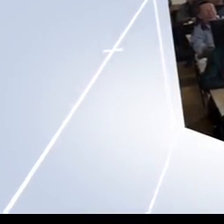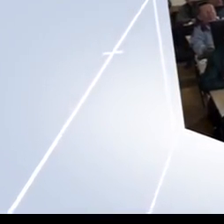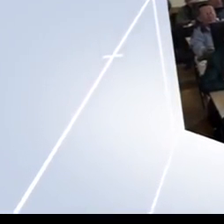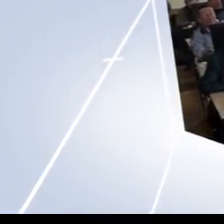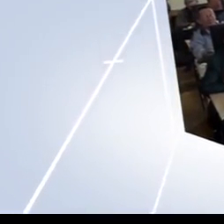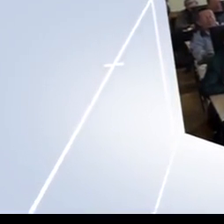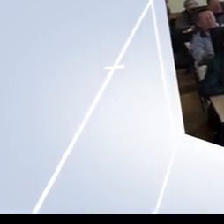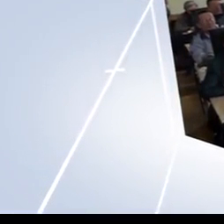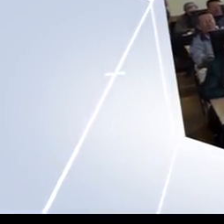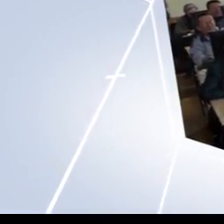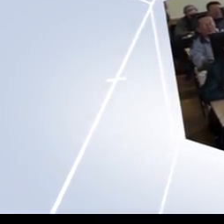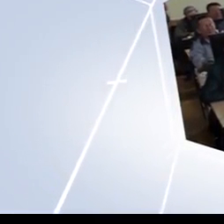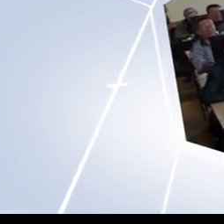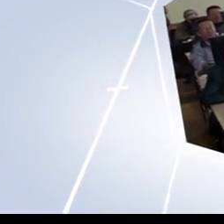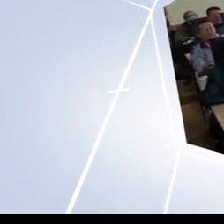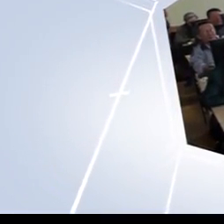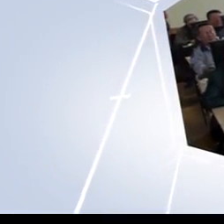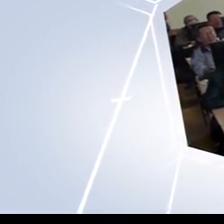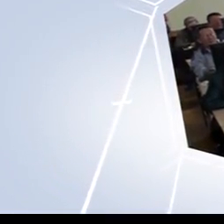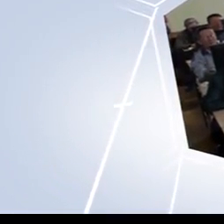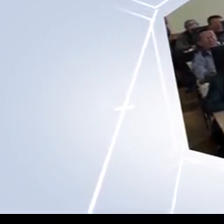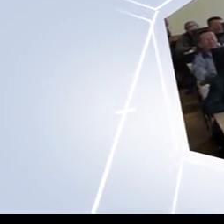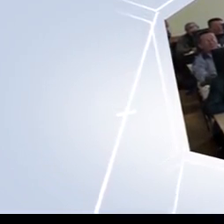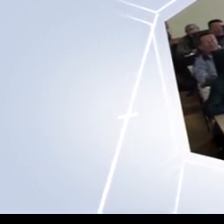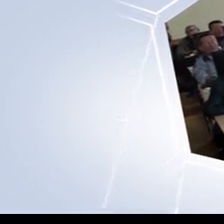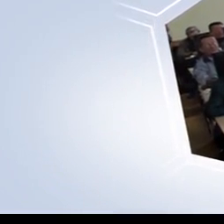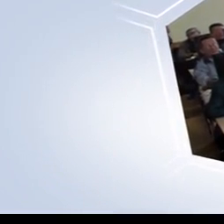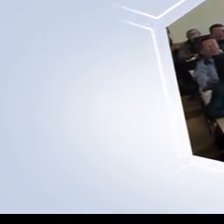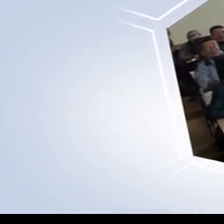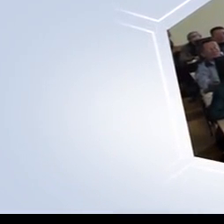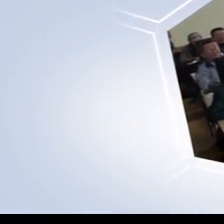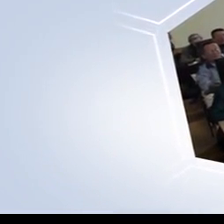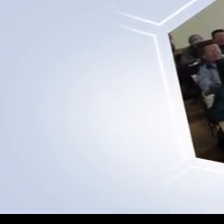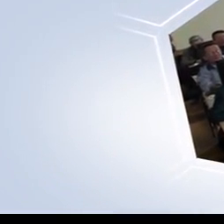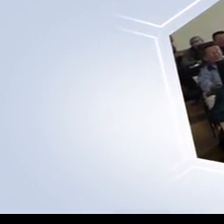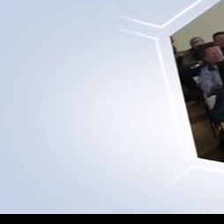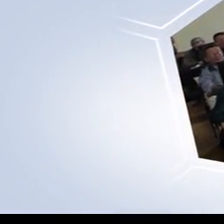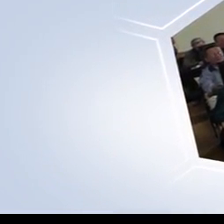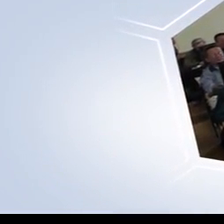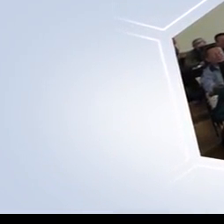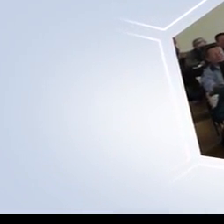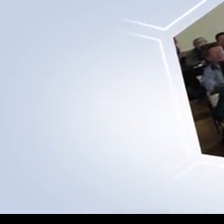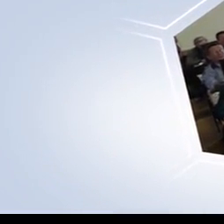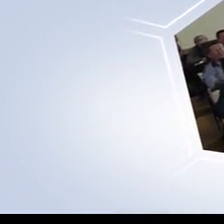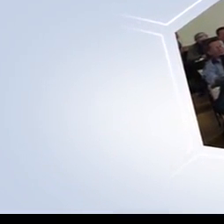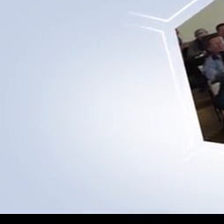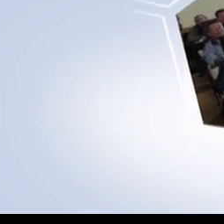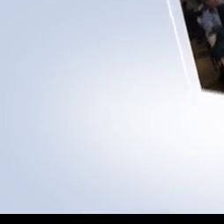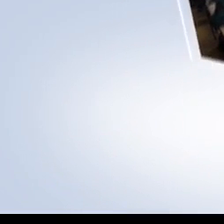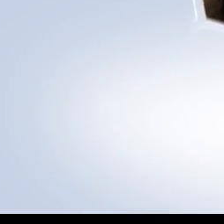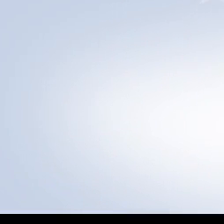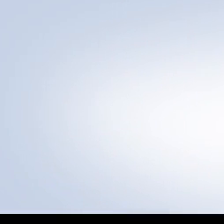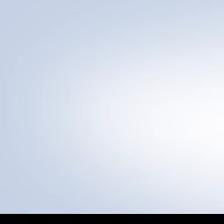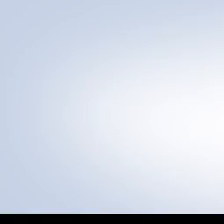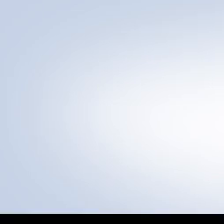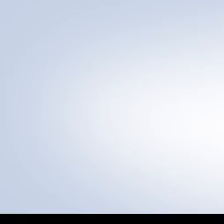сурсан зүйлэн үндэгдэн амдарлийн чамарийг бодитообар дэйш түйлдаг болуусоргийг дамжуурдангай мэг-эмэг бүхэлтэн сайын